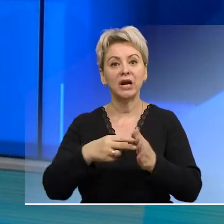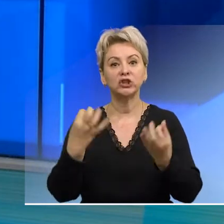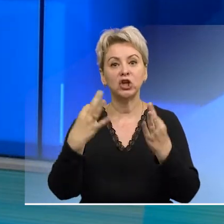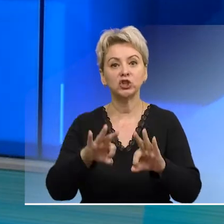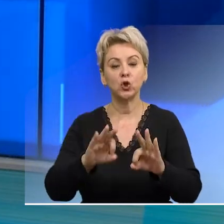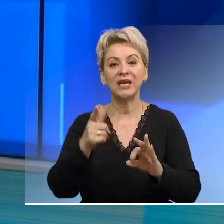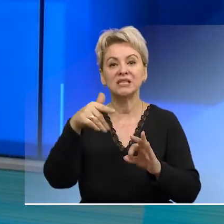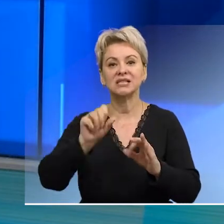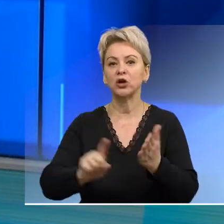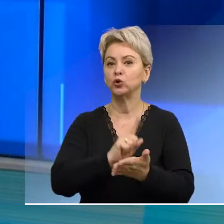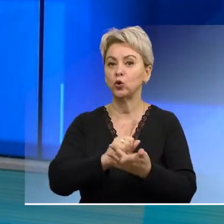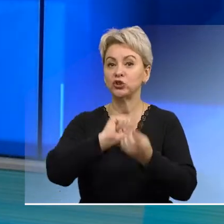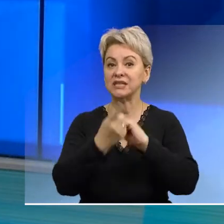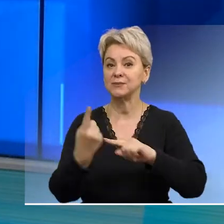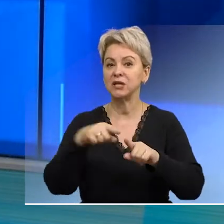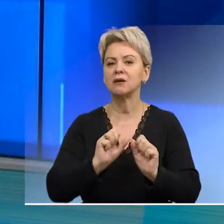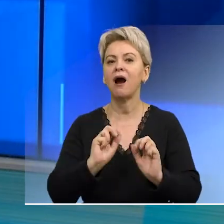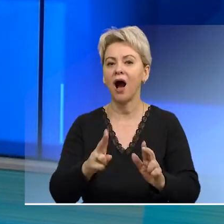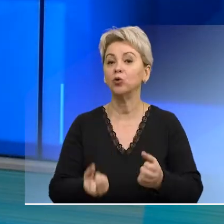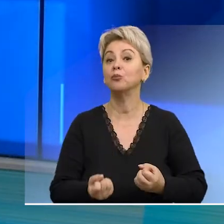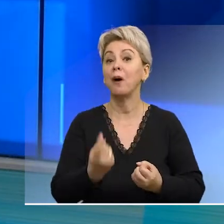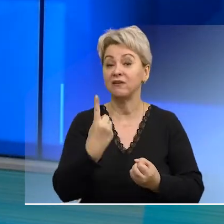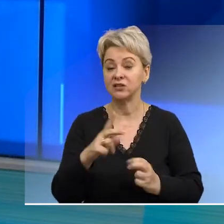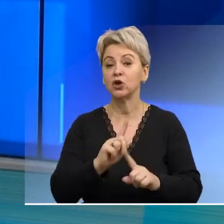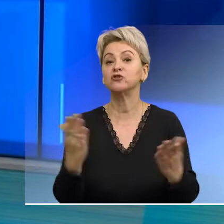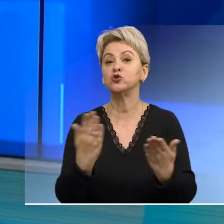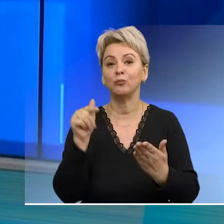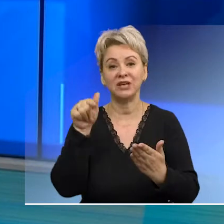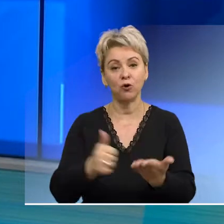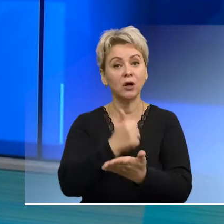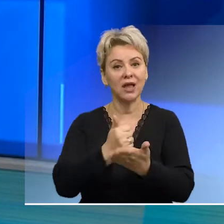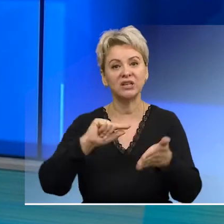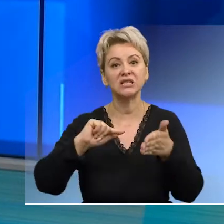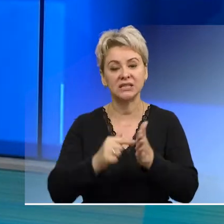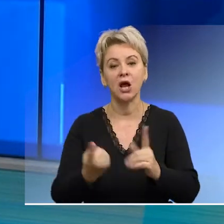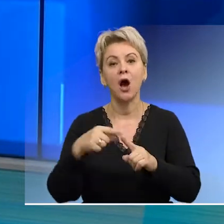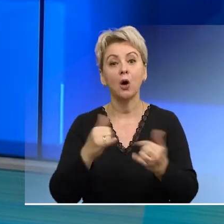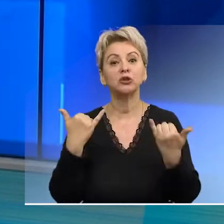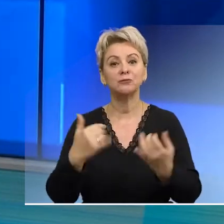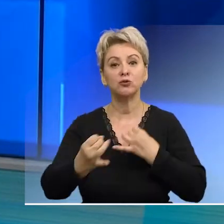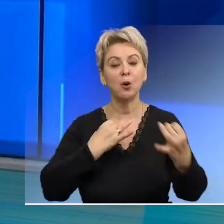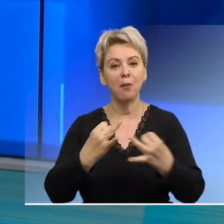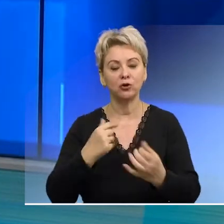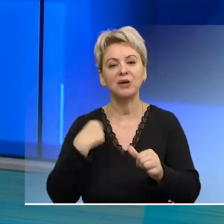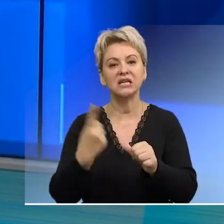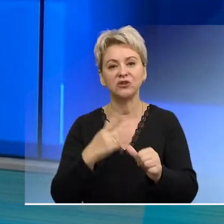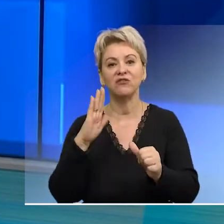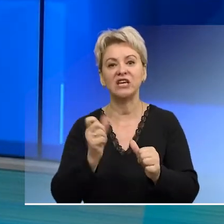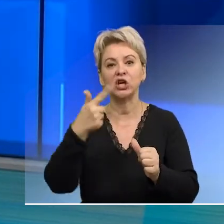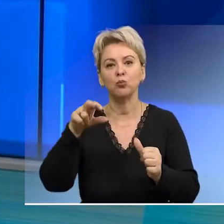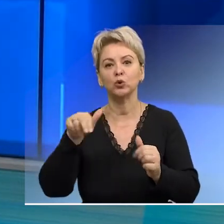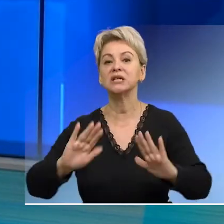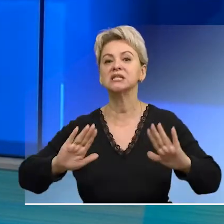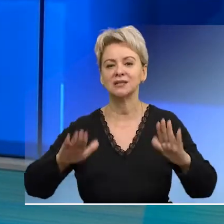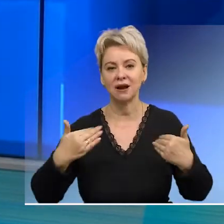Проект «Доступный инсайт» должен изменить это, но как он зародился и в чем его главная цель? Об этом мы сегодня и поговорим. Меня зовут